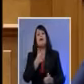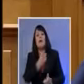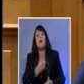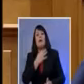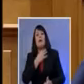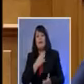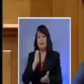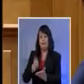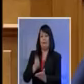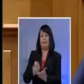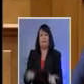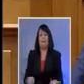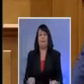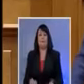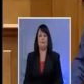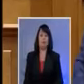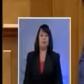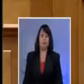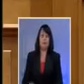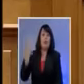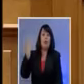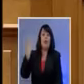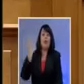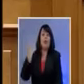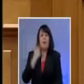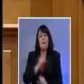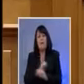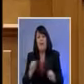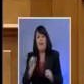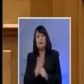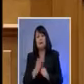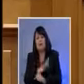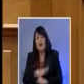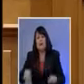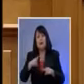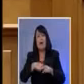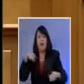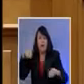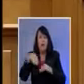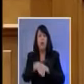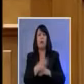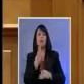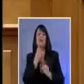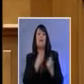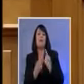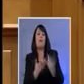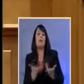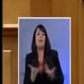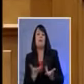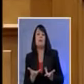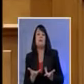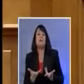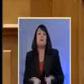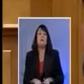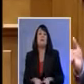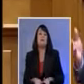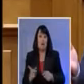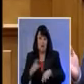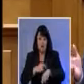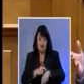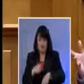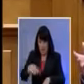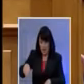κατηγορούσατε ότι διαλύσαμε τη χώρα και φέραμε την ύφεση με τη σκληρή διαπραγμάτευση. Τη στιγμή